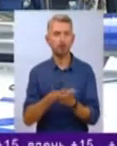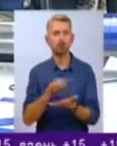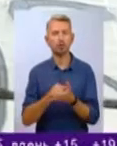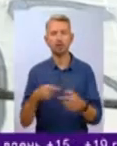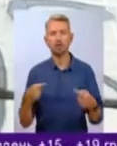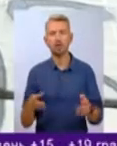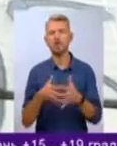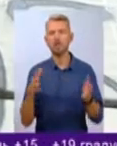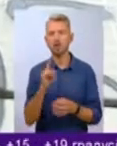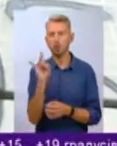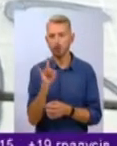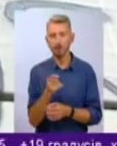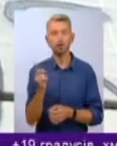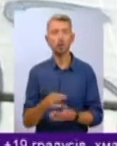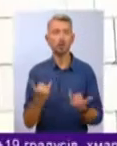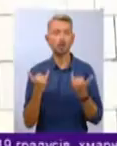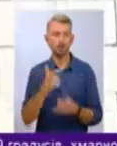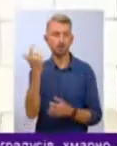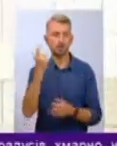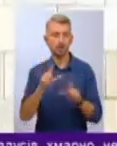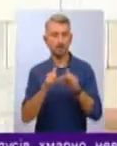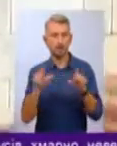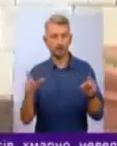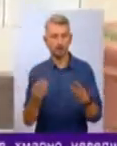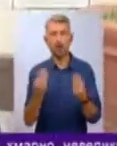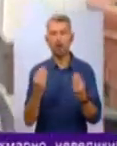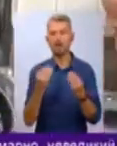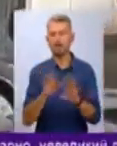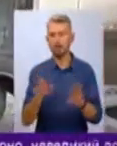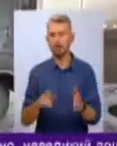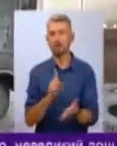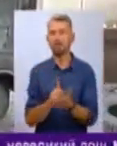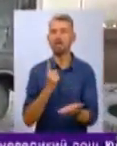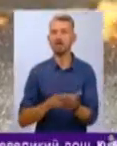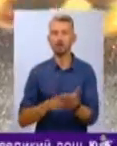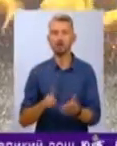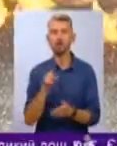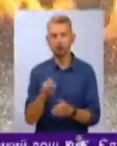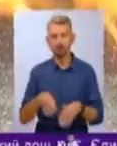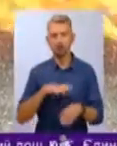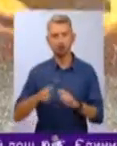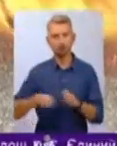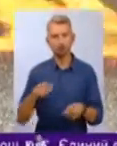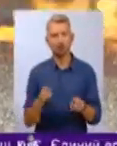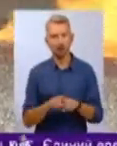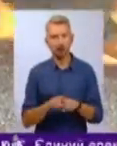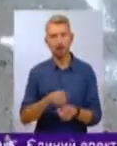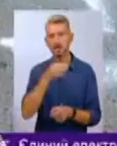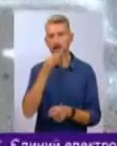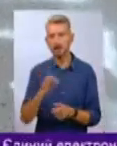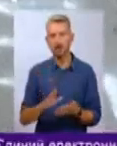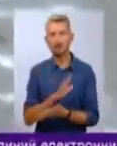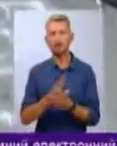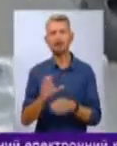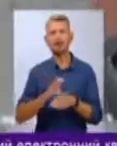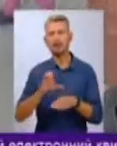у великих розмірах, тож тепер власник магазину елітних меблів має довести, що йому завдали саме такої шкоди, зазначила прес-секретар